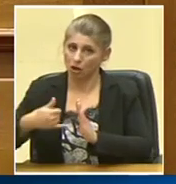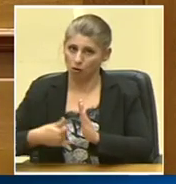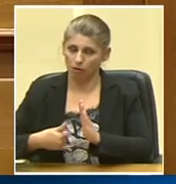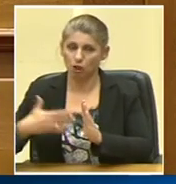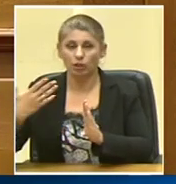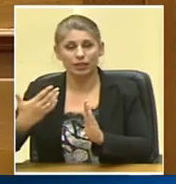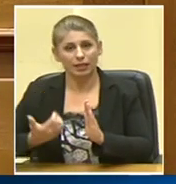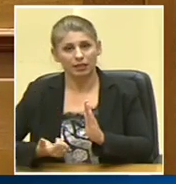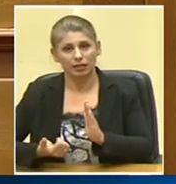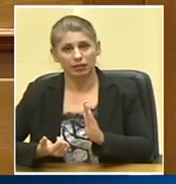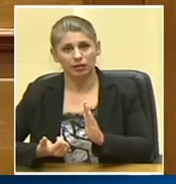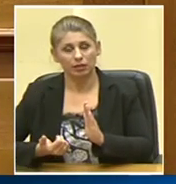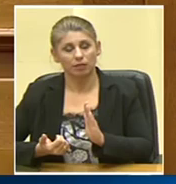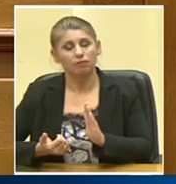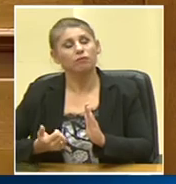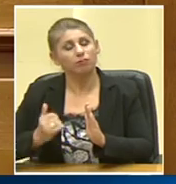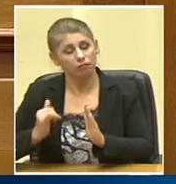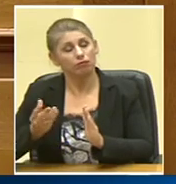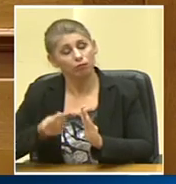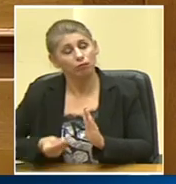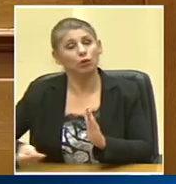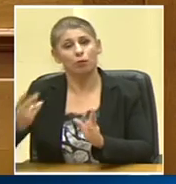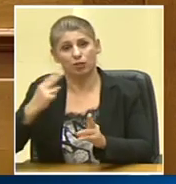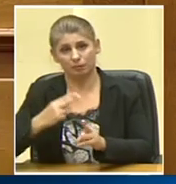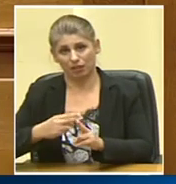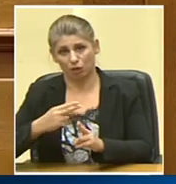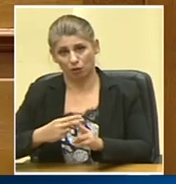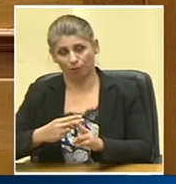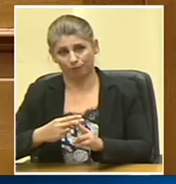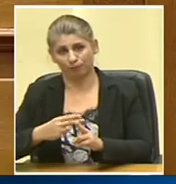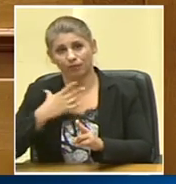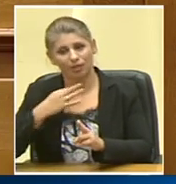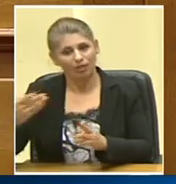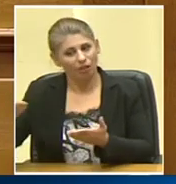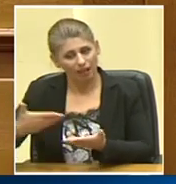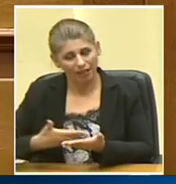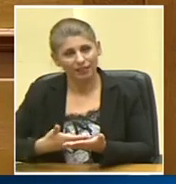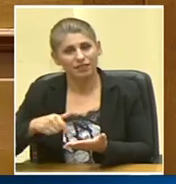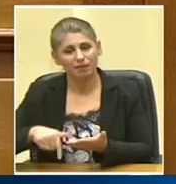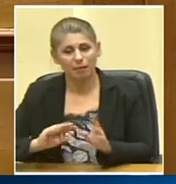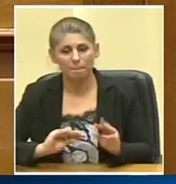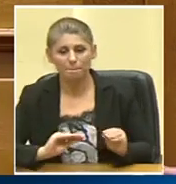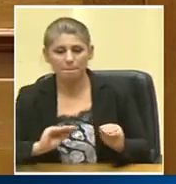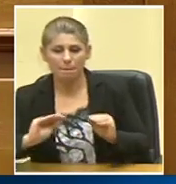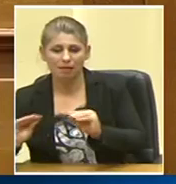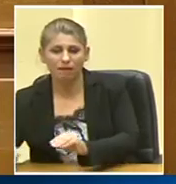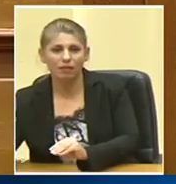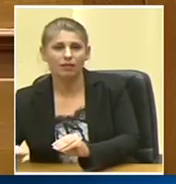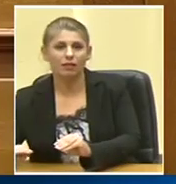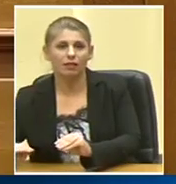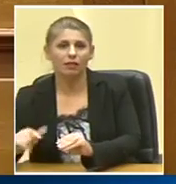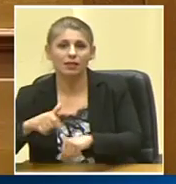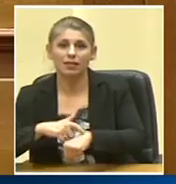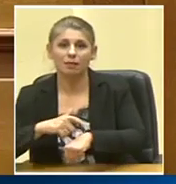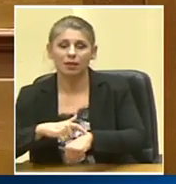αποκτά ακόμα μεγαλύτερη σημασία, διότι έρχεται σε μια μεταβατική στιγμή. Μια